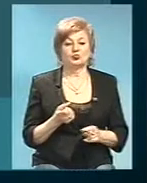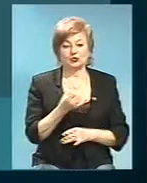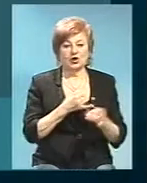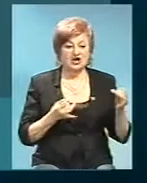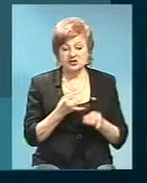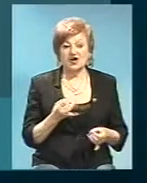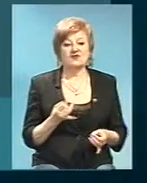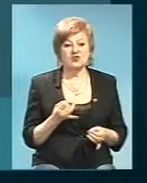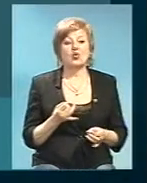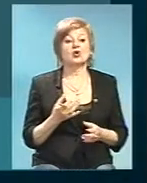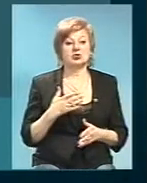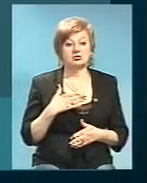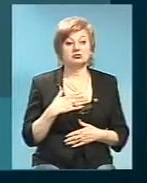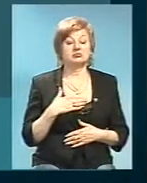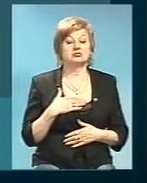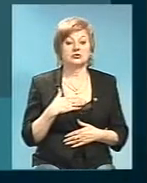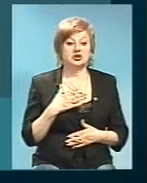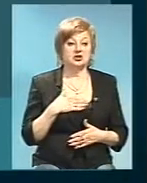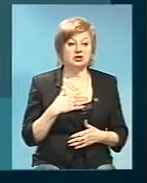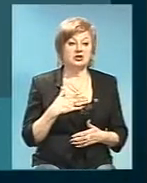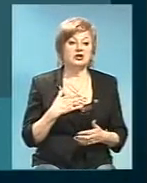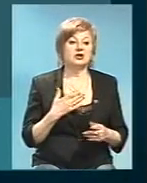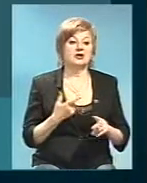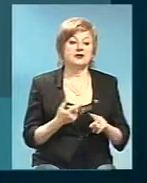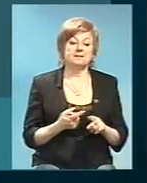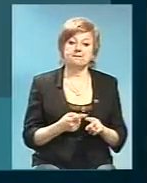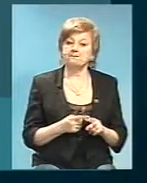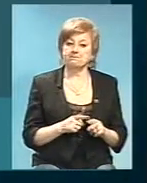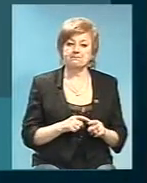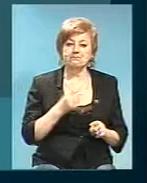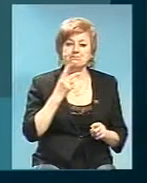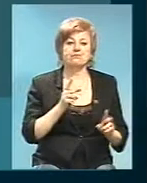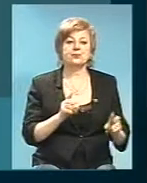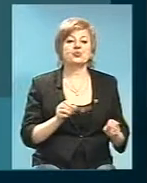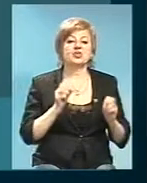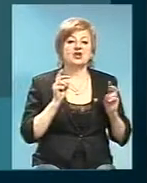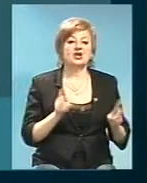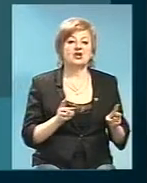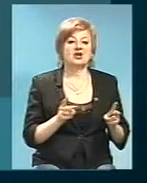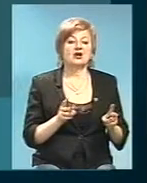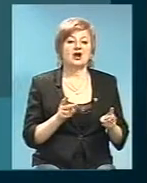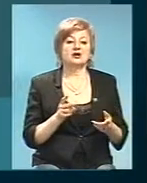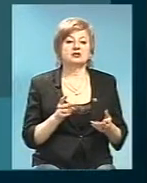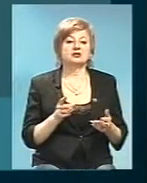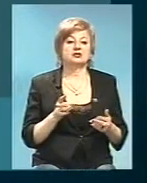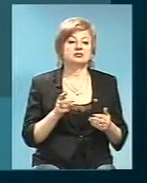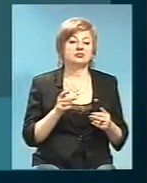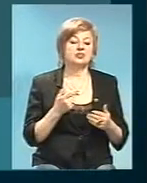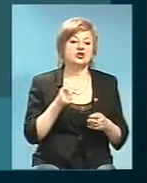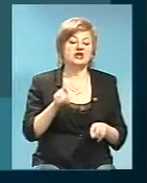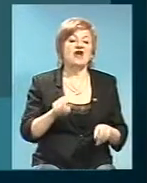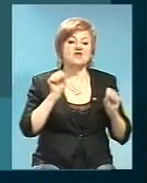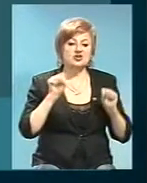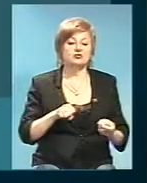ми, ну, узалежнення доступу до освіти, якісно від статків батьків, якоїсь можливості